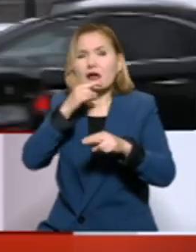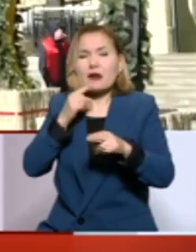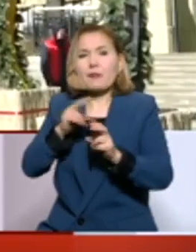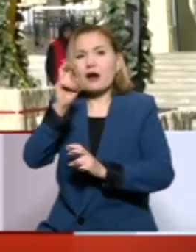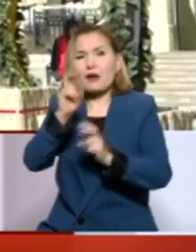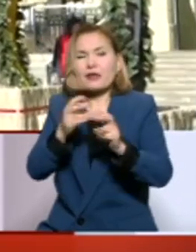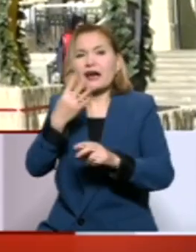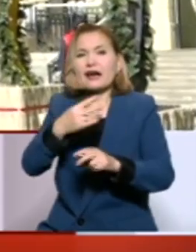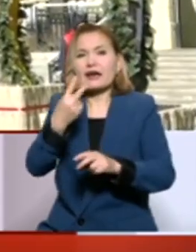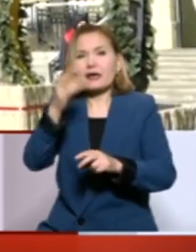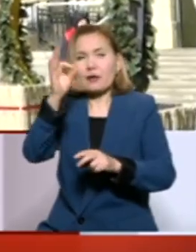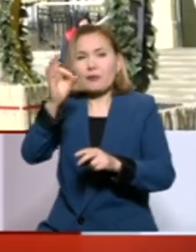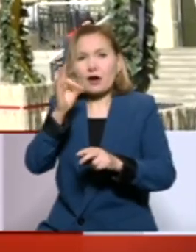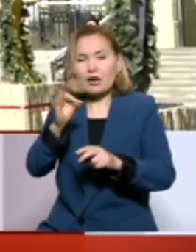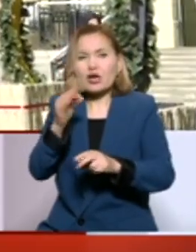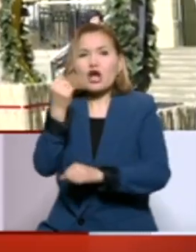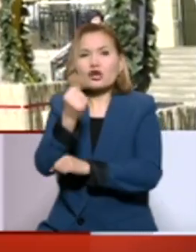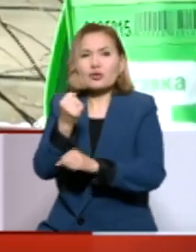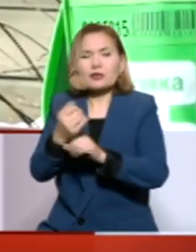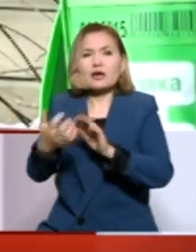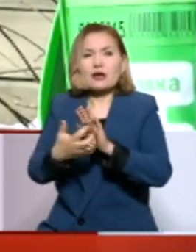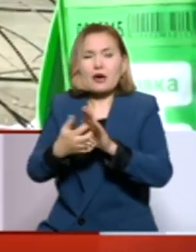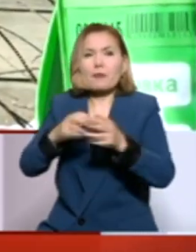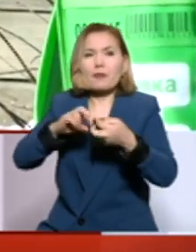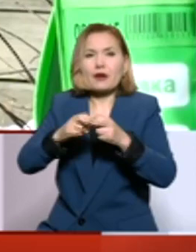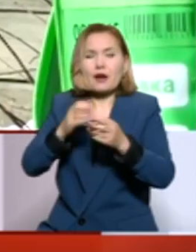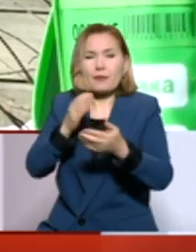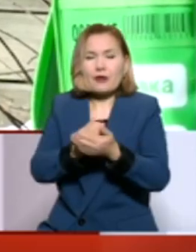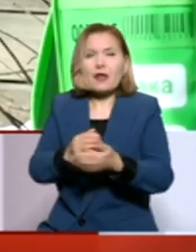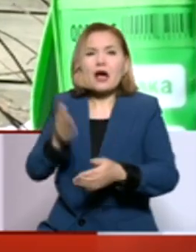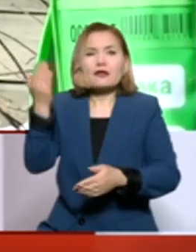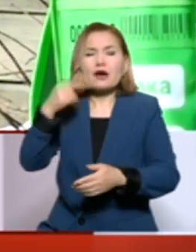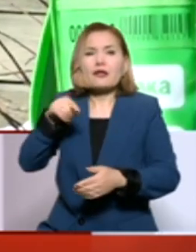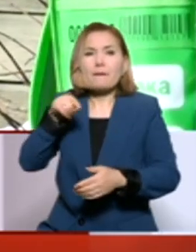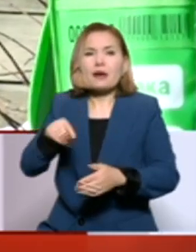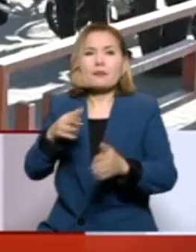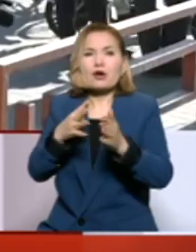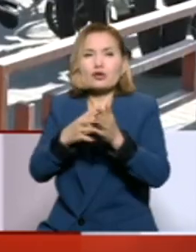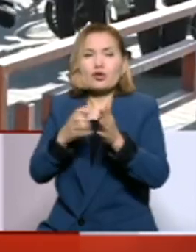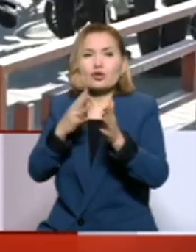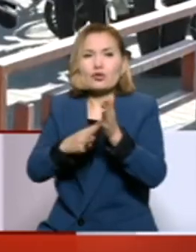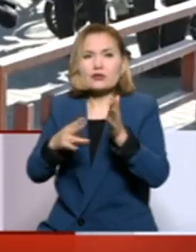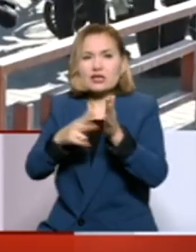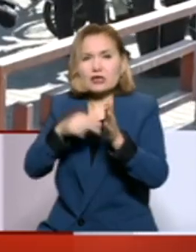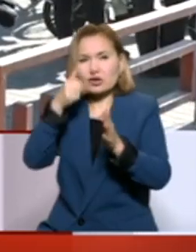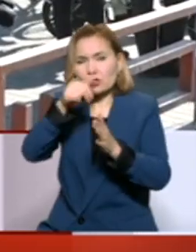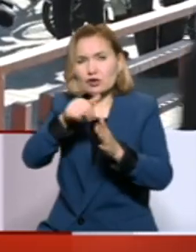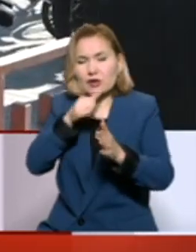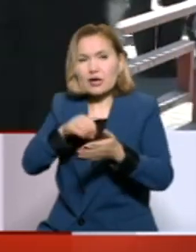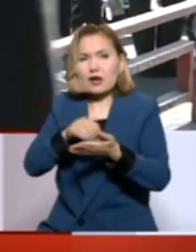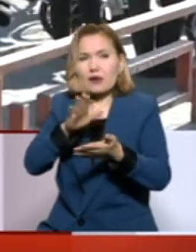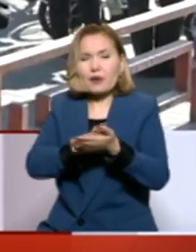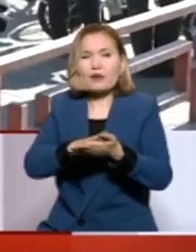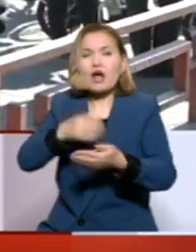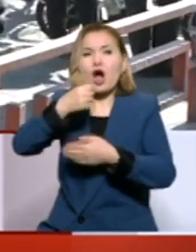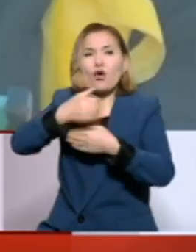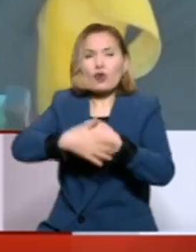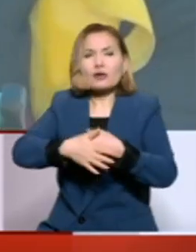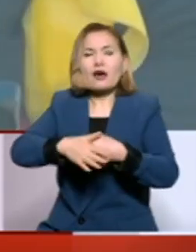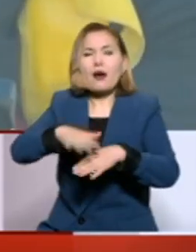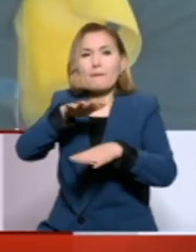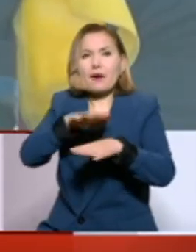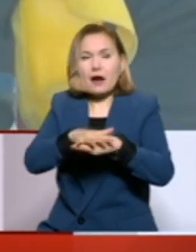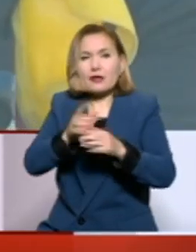кәсіпорындардың 42%-ында жұмысшы жетпейді. Мұндай жағдай соңғы рет 1998 жылы тіркелген екен. Ал Ресейдің орталық банкі